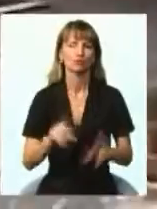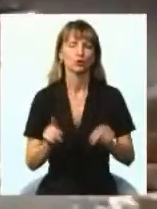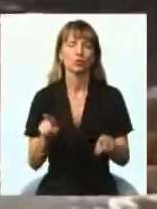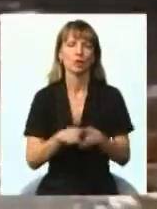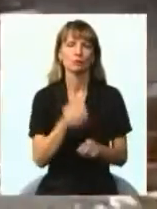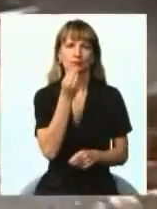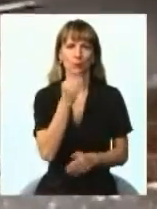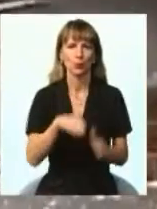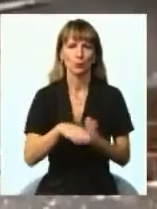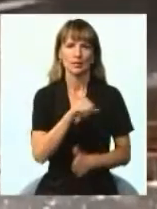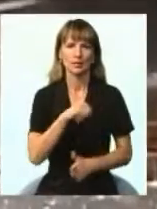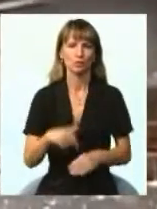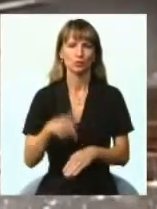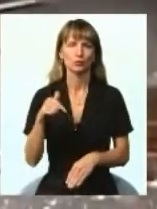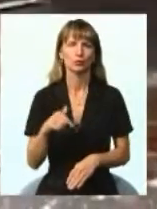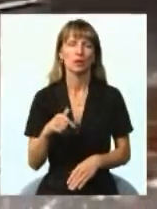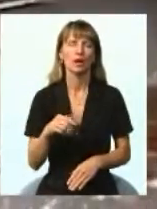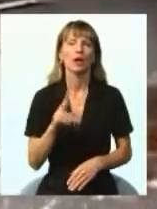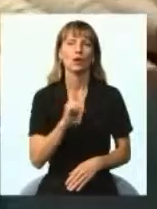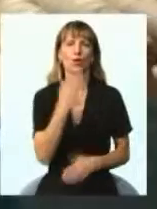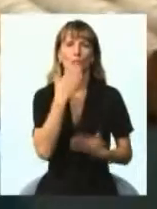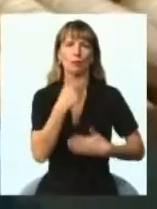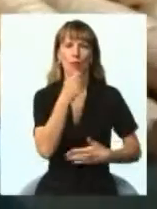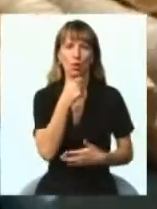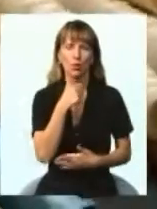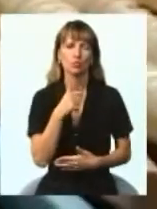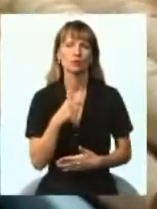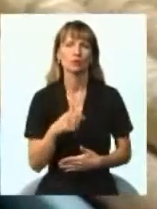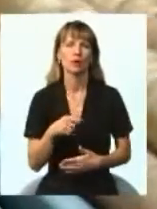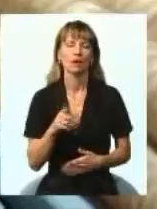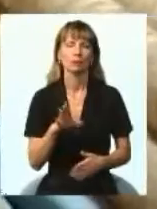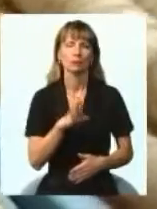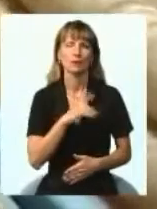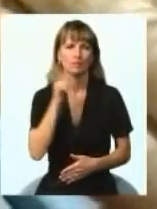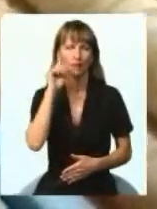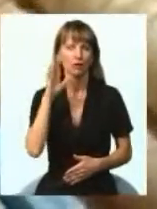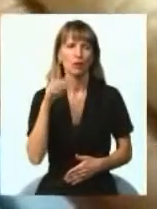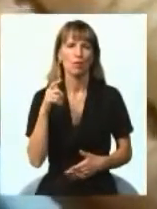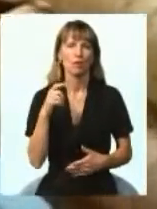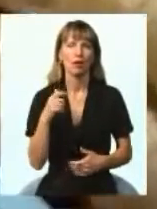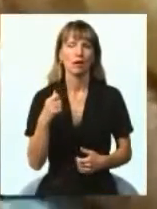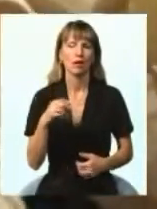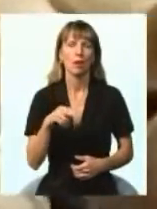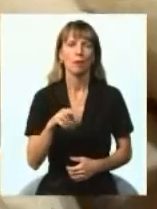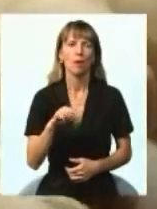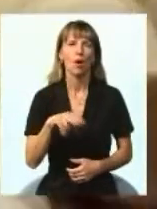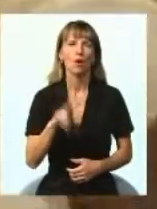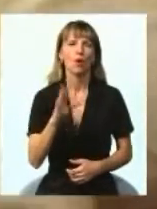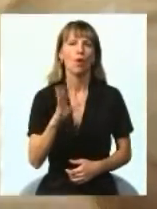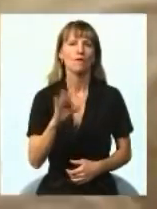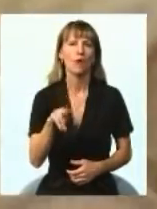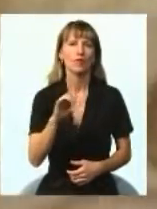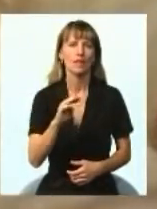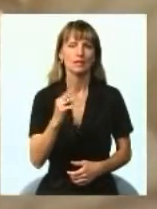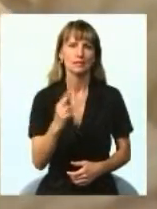поліпшує самопочуття. До речі, великим любителем морозива також був усесвітньо відомий полководець Олександр Македонський. При ньому цю